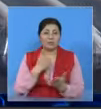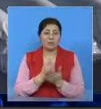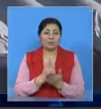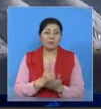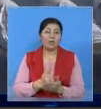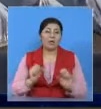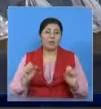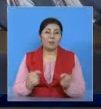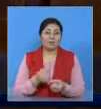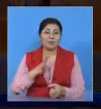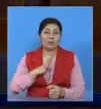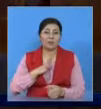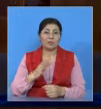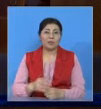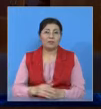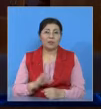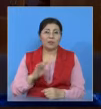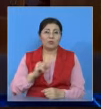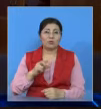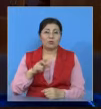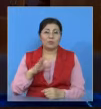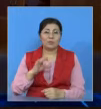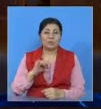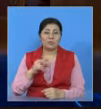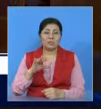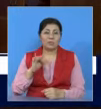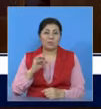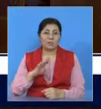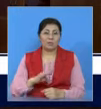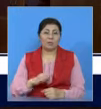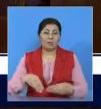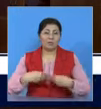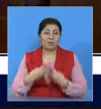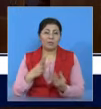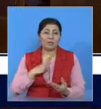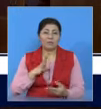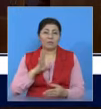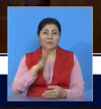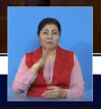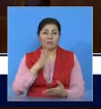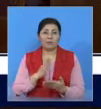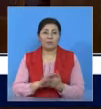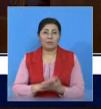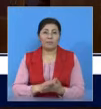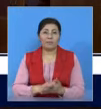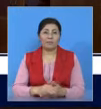поддержка. Субсидии к крестьянскому хозяйству были выплачены своевременно. Как мы раньше говорили,